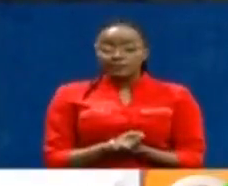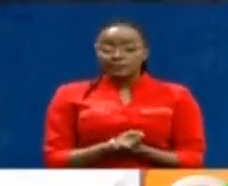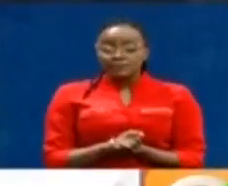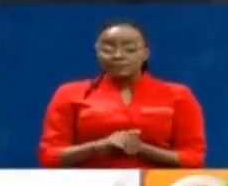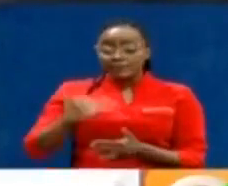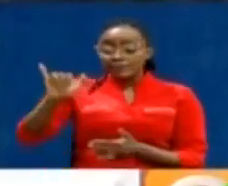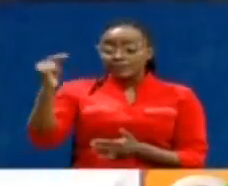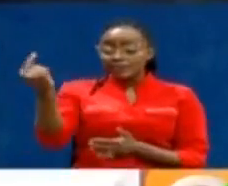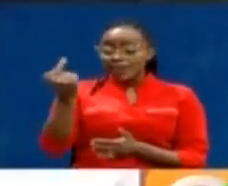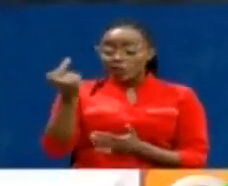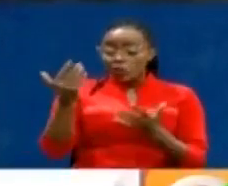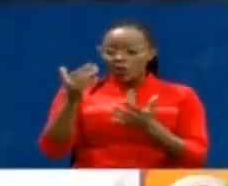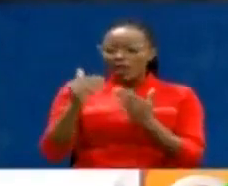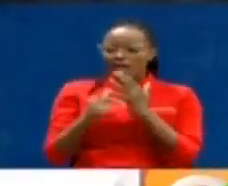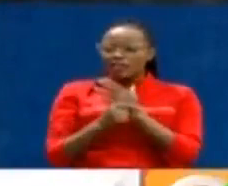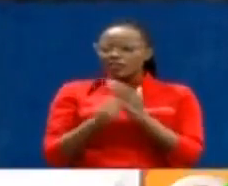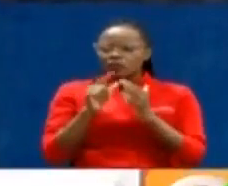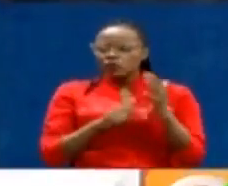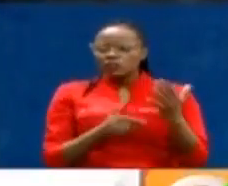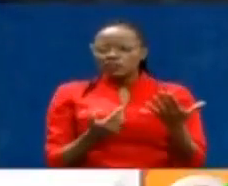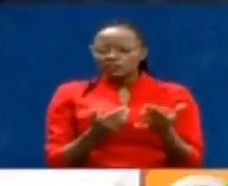Katika isolation center hii ambayo tunaita